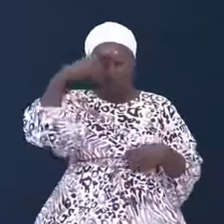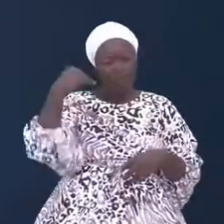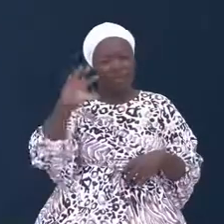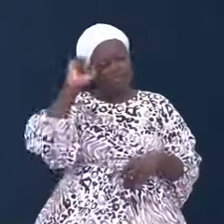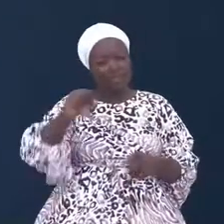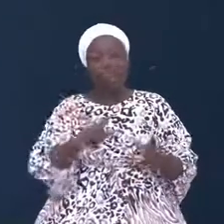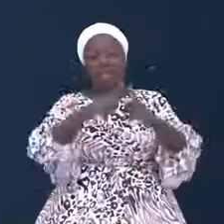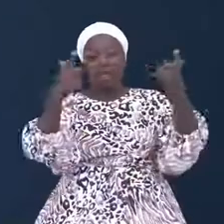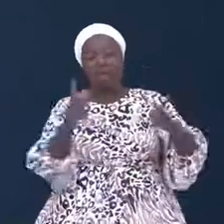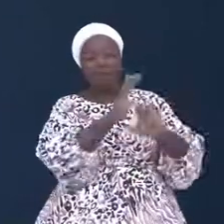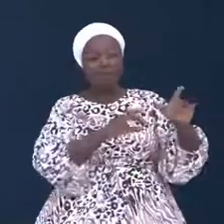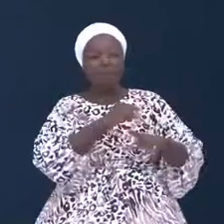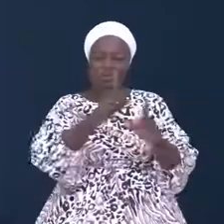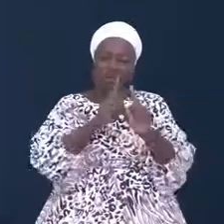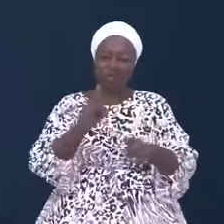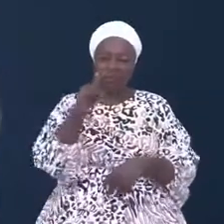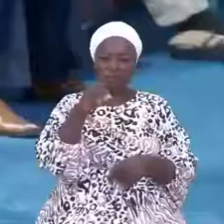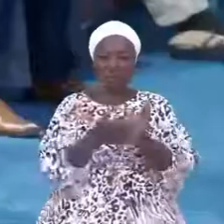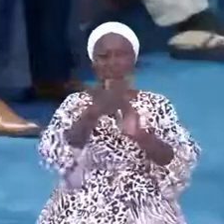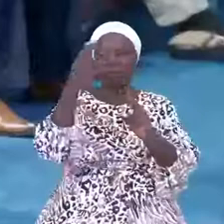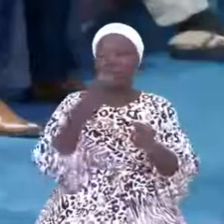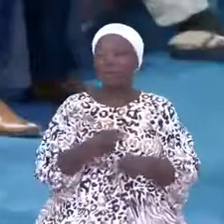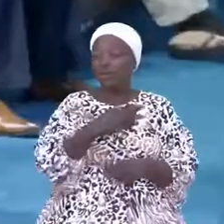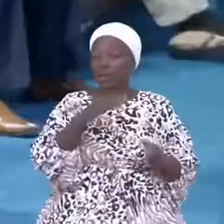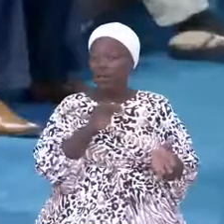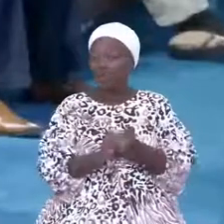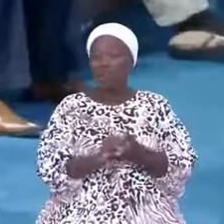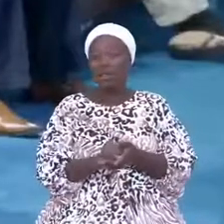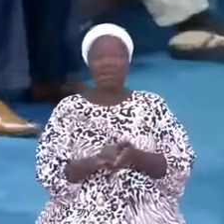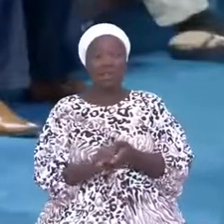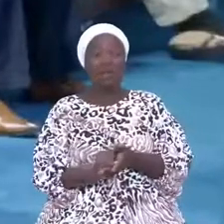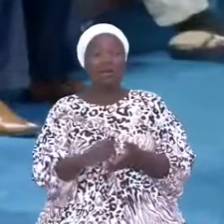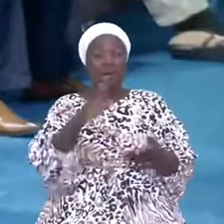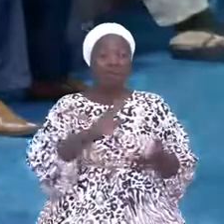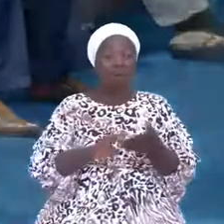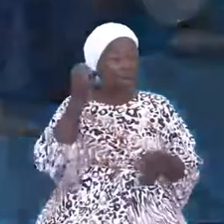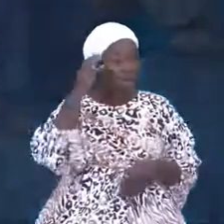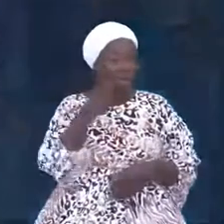Dieu, le Seigneur, à cause de son immense miséricorde, il t'exaucera.